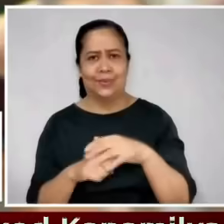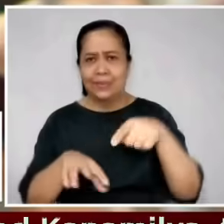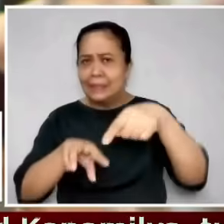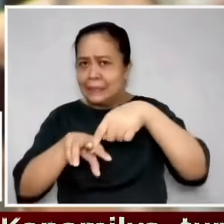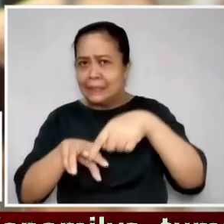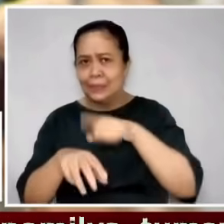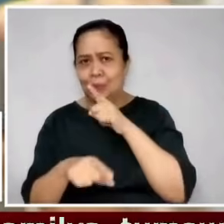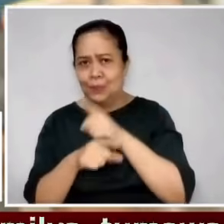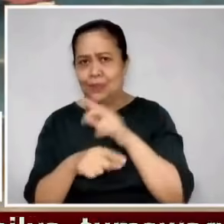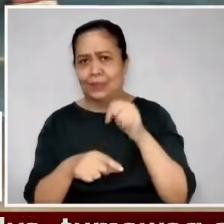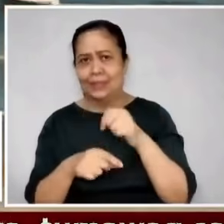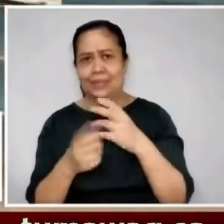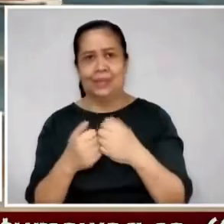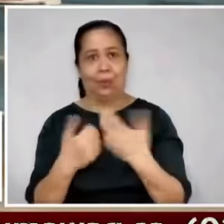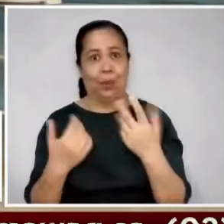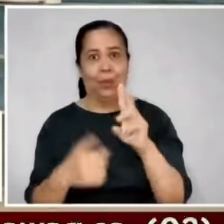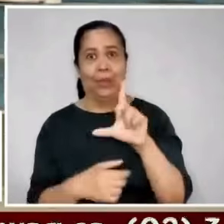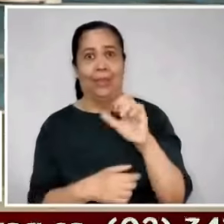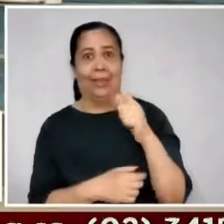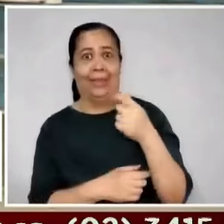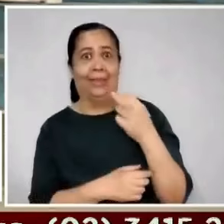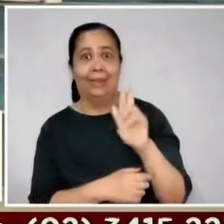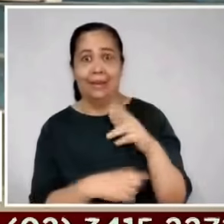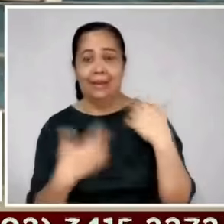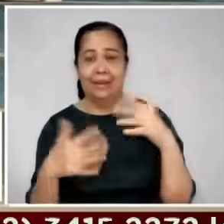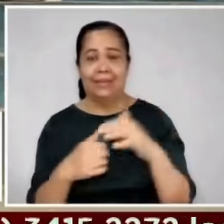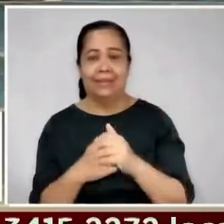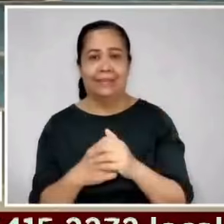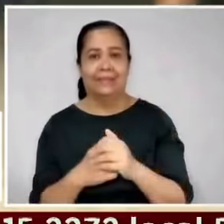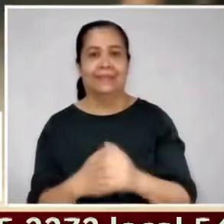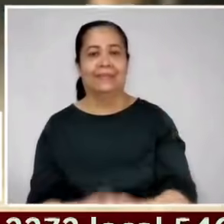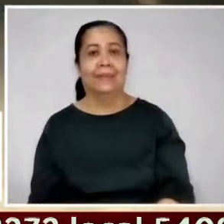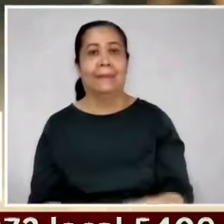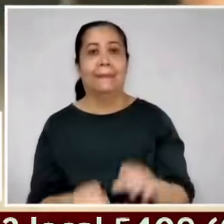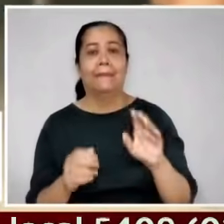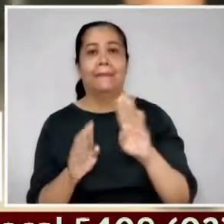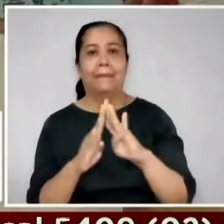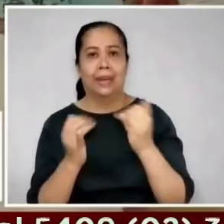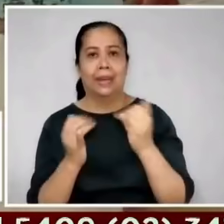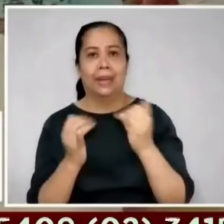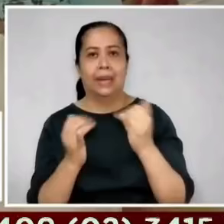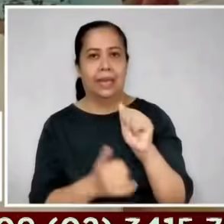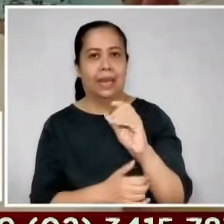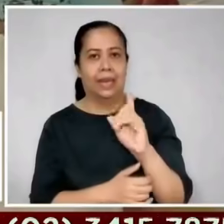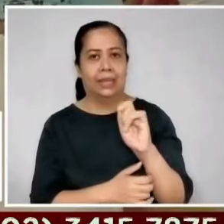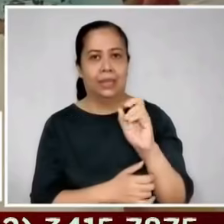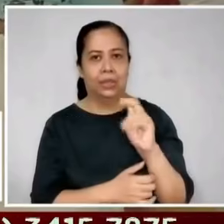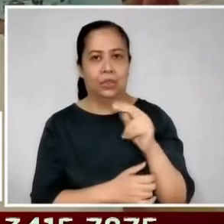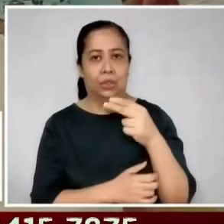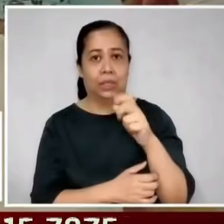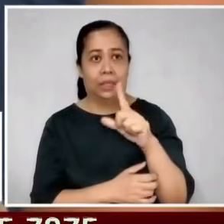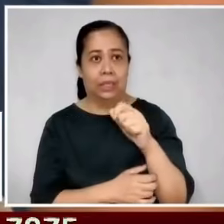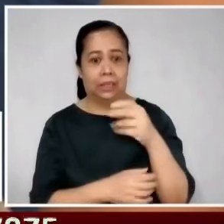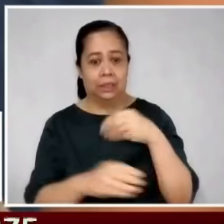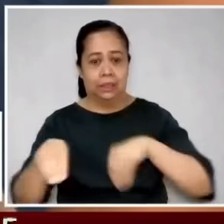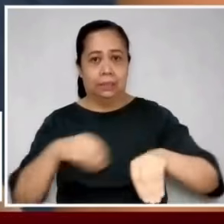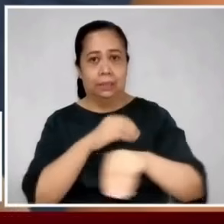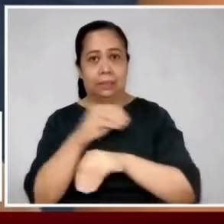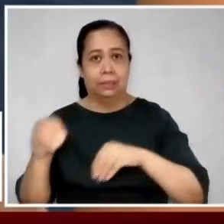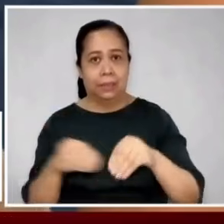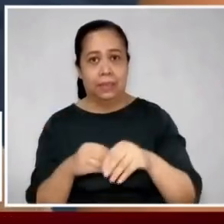yun, balat pa. 5 kilos maximum. Sa Barangay Addition Hills sa Mandaluyong City, kapalit ng mga bitbit na plastic na